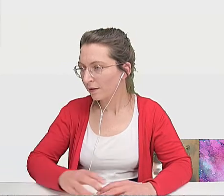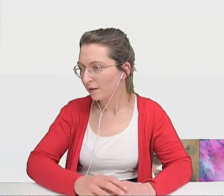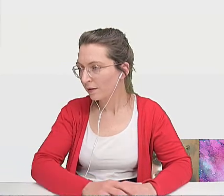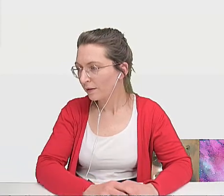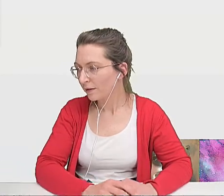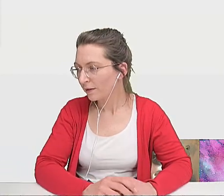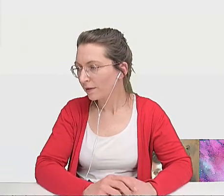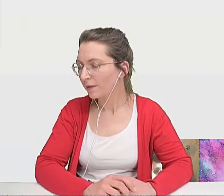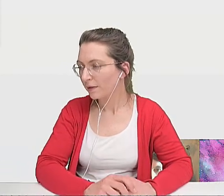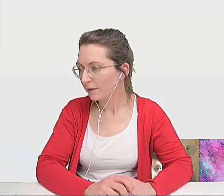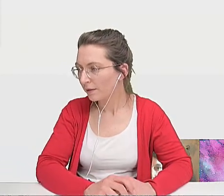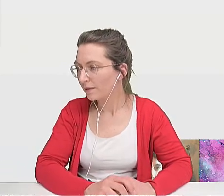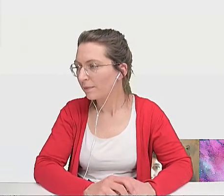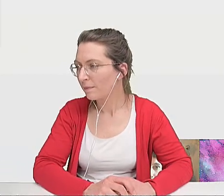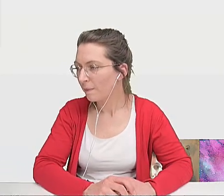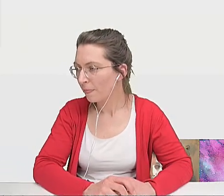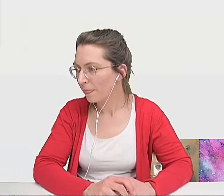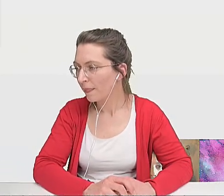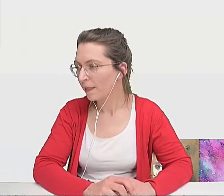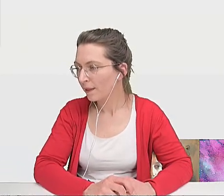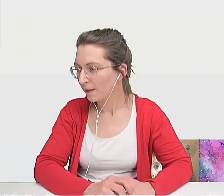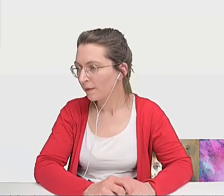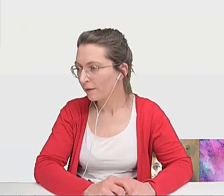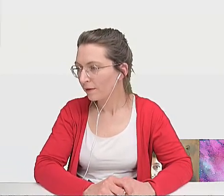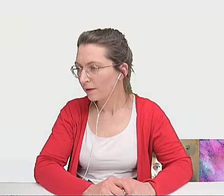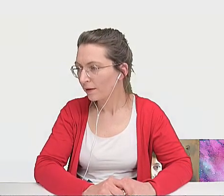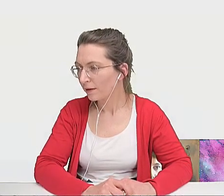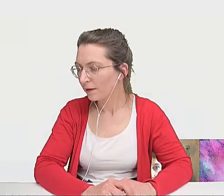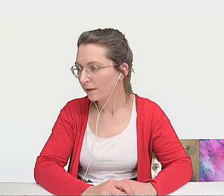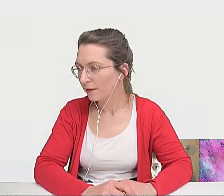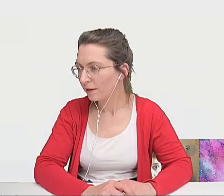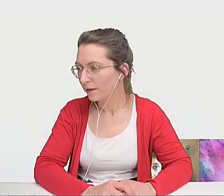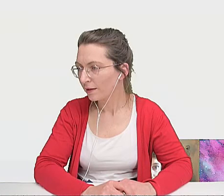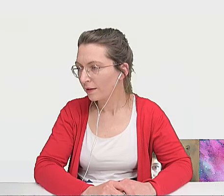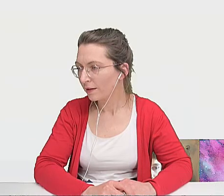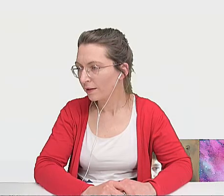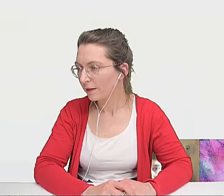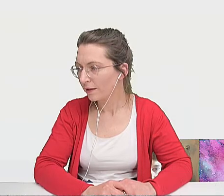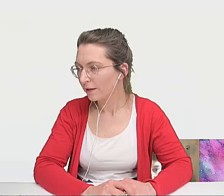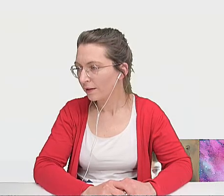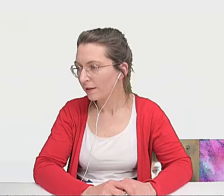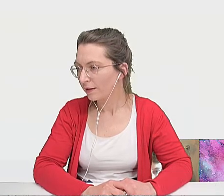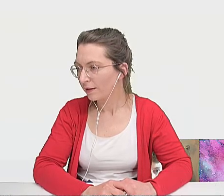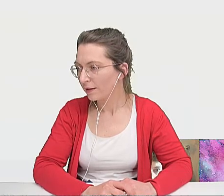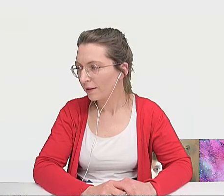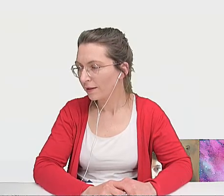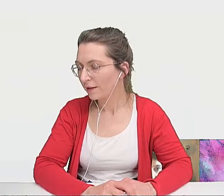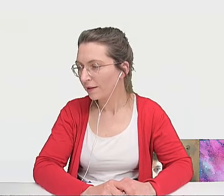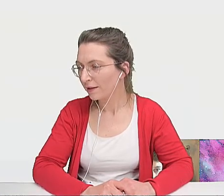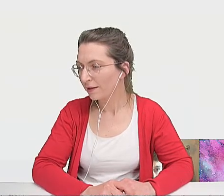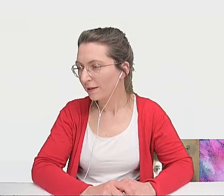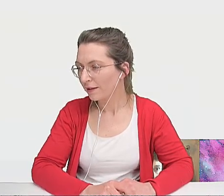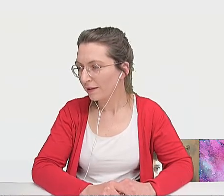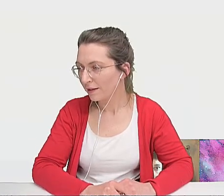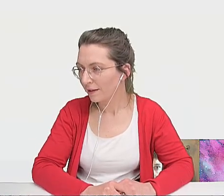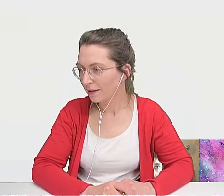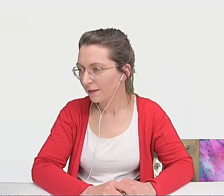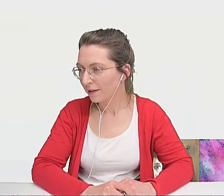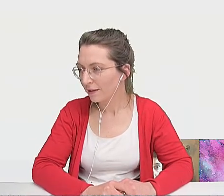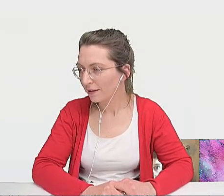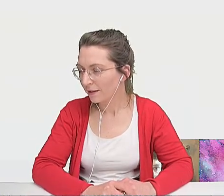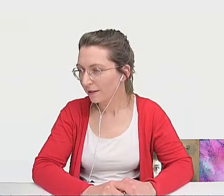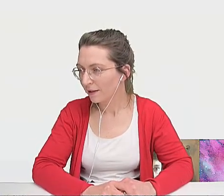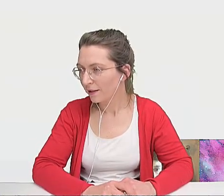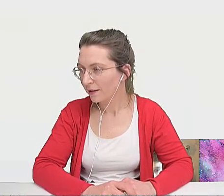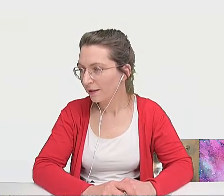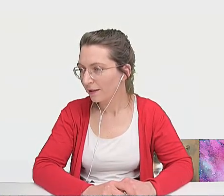geänderte Lage da hinzugefügt wurden von uns. Und ich gehe einfach mal auf die Trainingsaufgaben. Da findet man hier, wir haben das auch